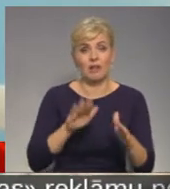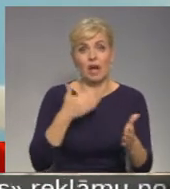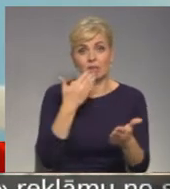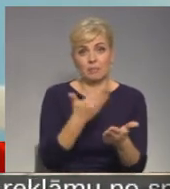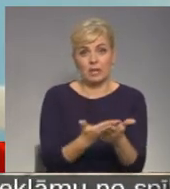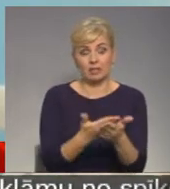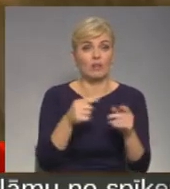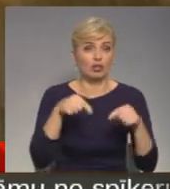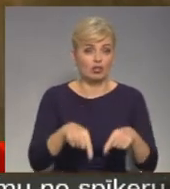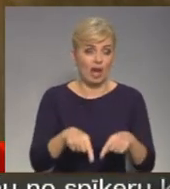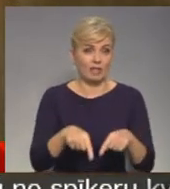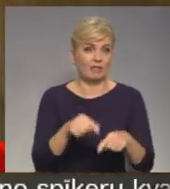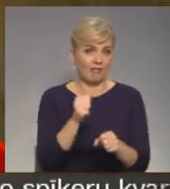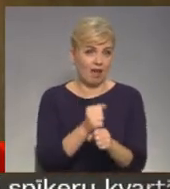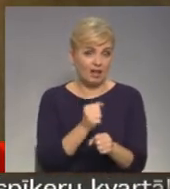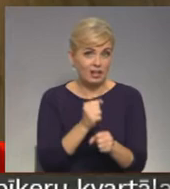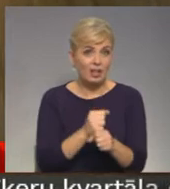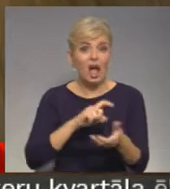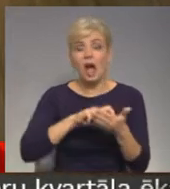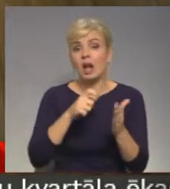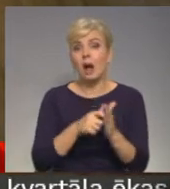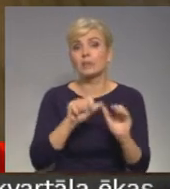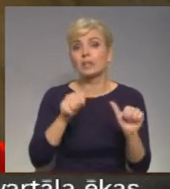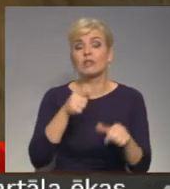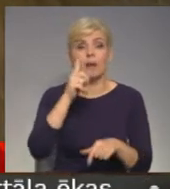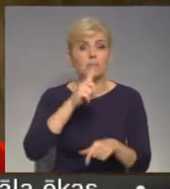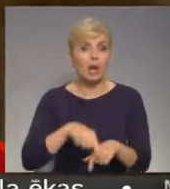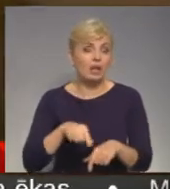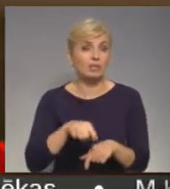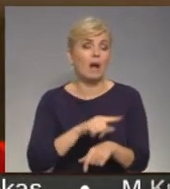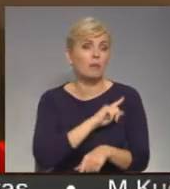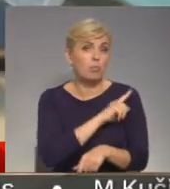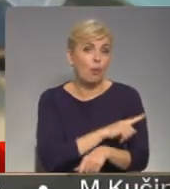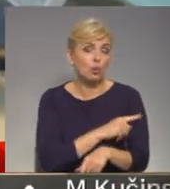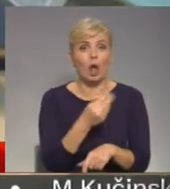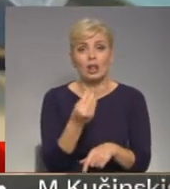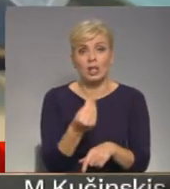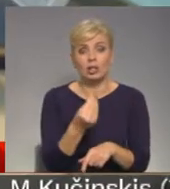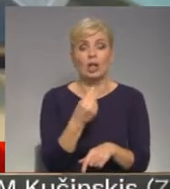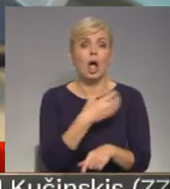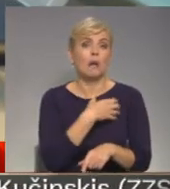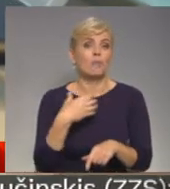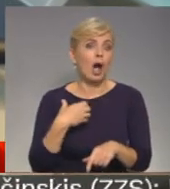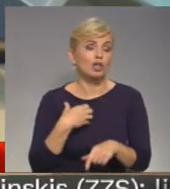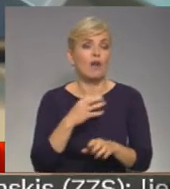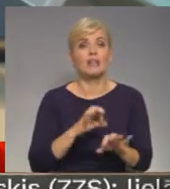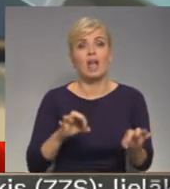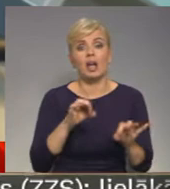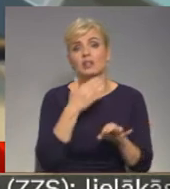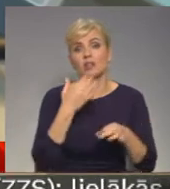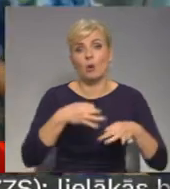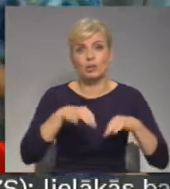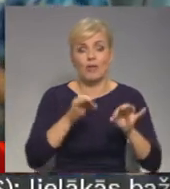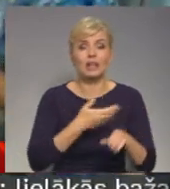viņiem nākt to darīt šeit. Jāpiebilst, ka kabineta izveide prasījusi nemazums pūļu un līdzekļu, taču kā uzsver pašvaldībā, nekas nav svarīgāks